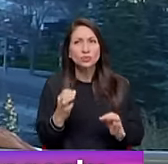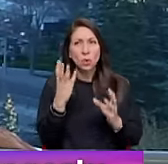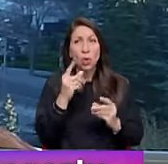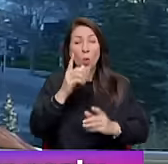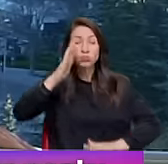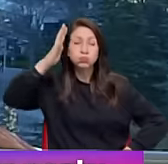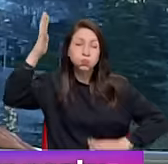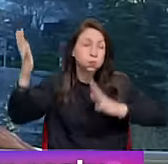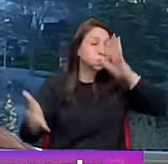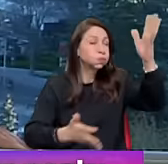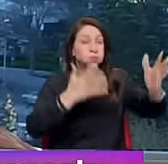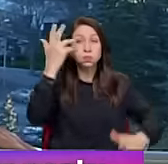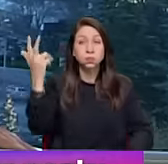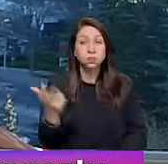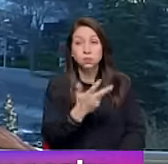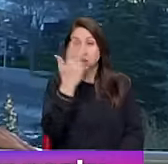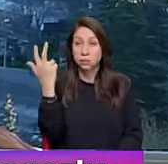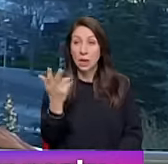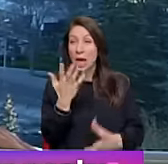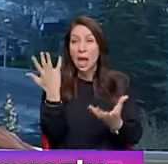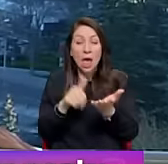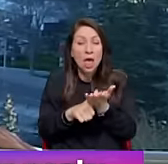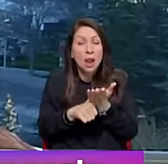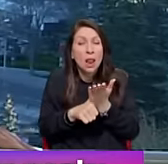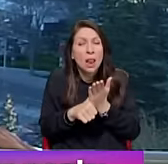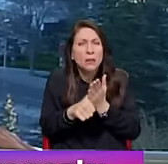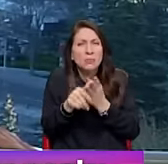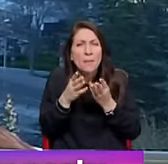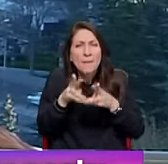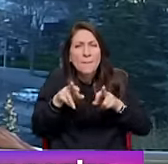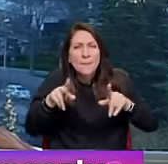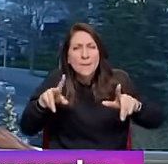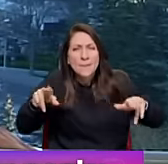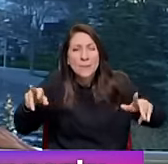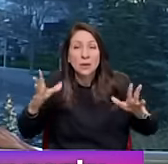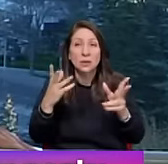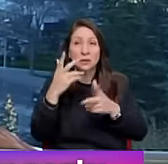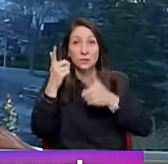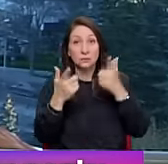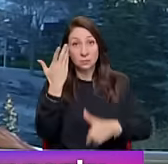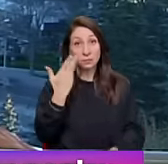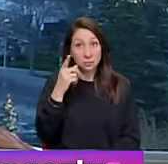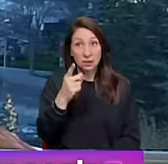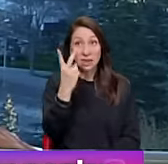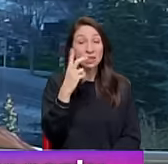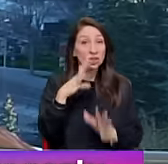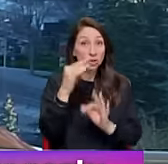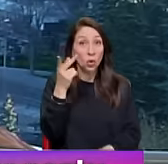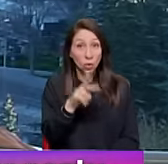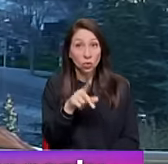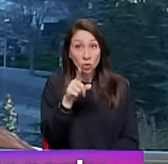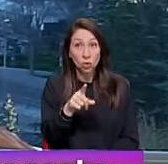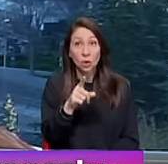o kasırga, fırtına. Nasıl her şeyi önüne kattı da gitti? Görüntülerine bir bakalım. İki kişinin de hayatını